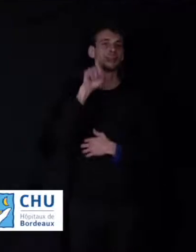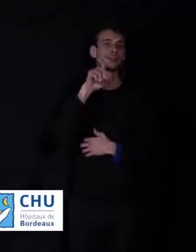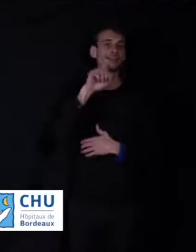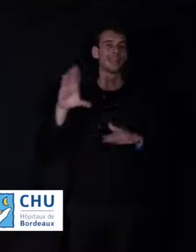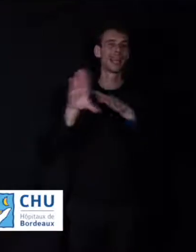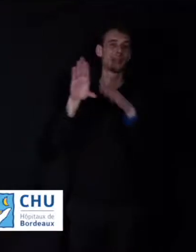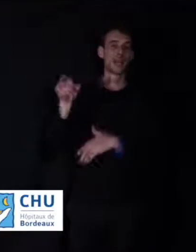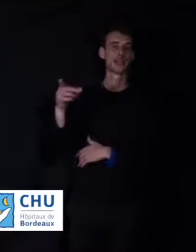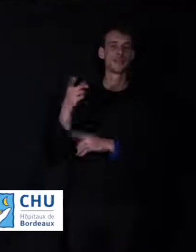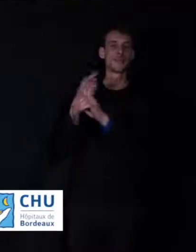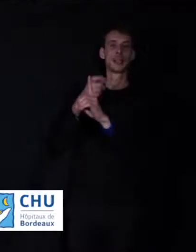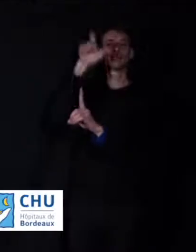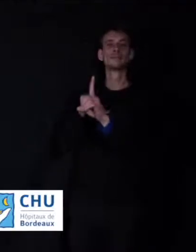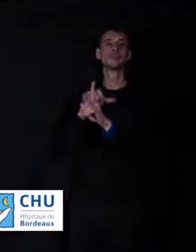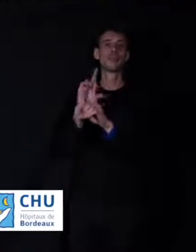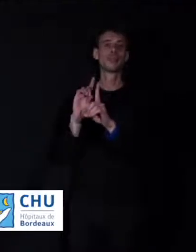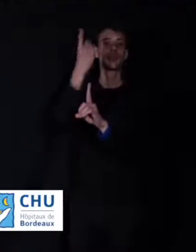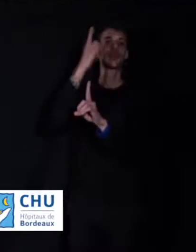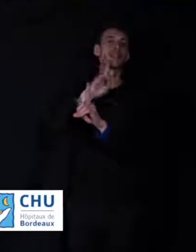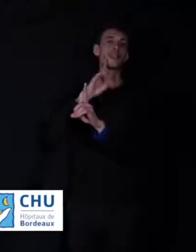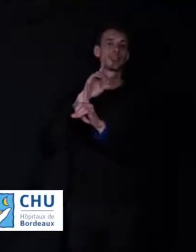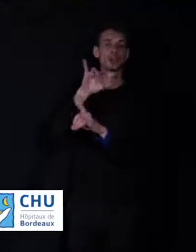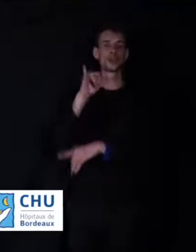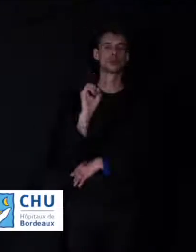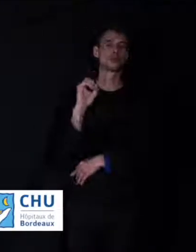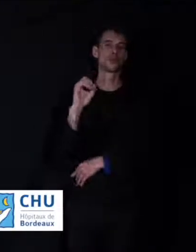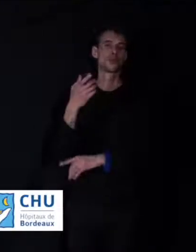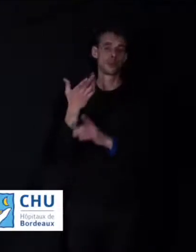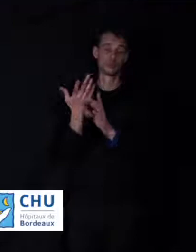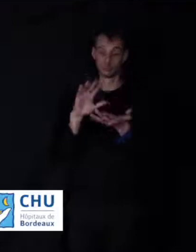la déesse Io transformée en vache.